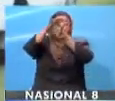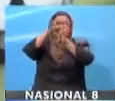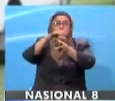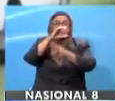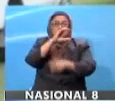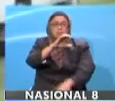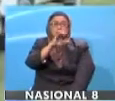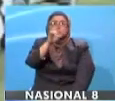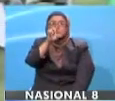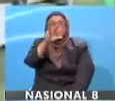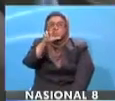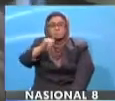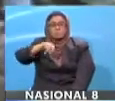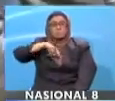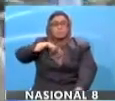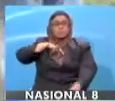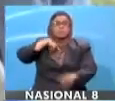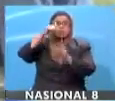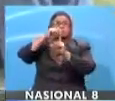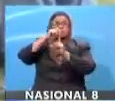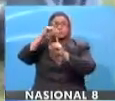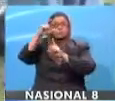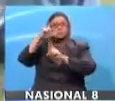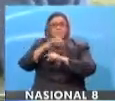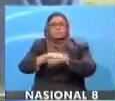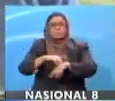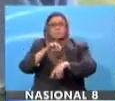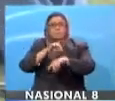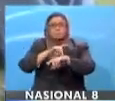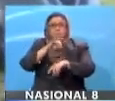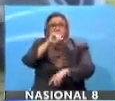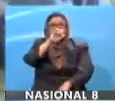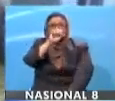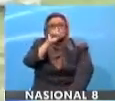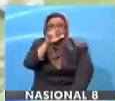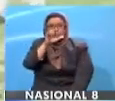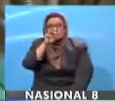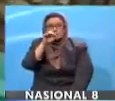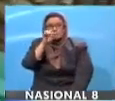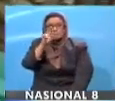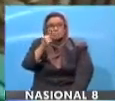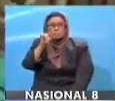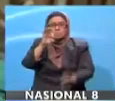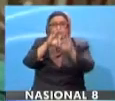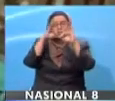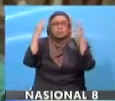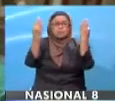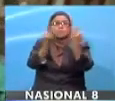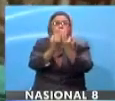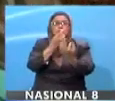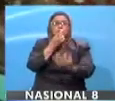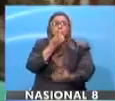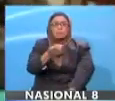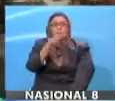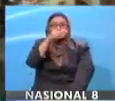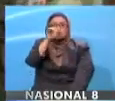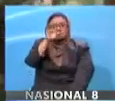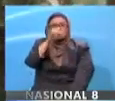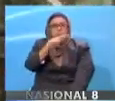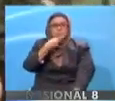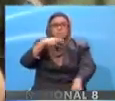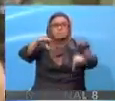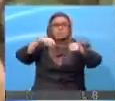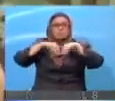Pakistan. Upsound. Di Islamabad, keluarga Allahyarham Datin Habibah turut menerima beberapa kunjungan